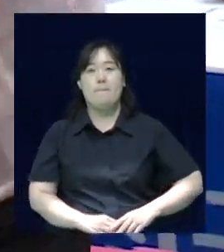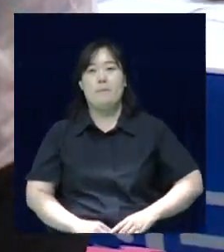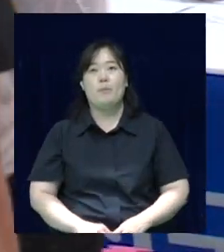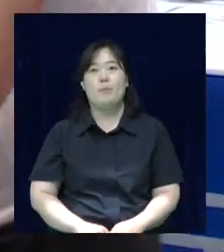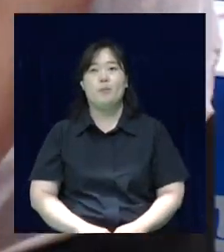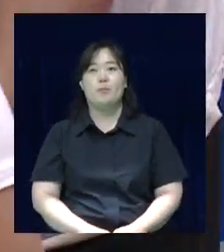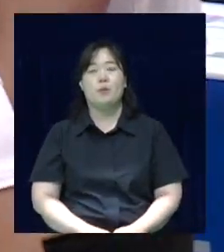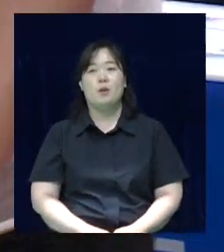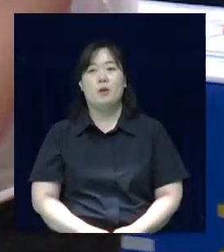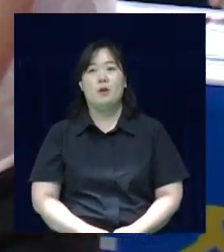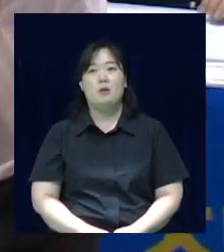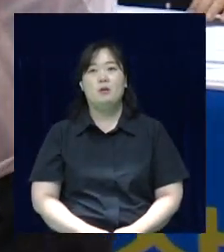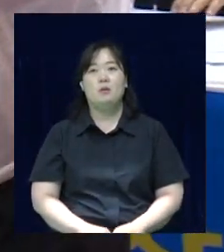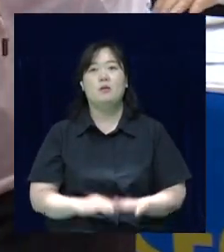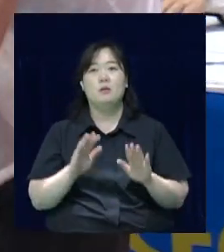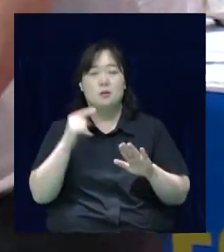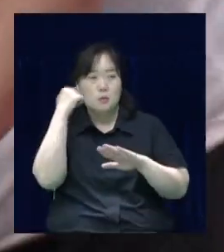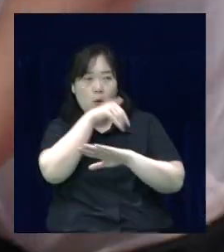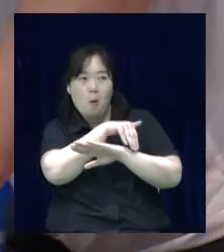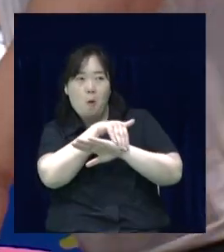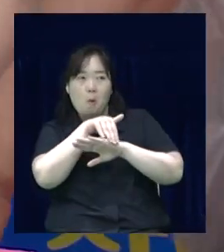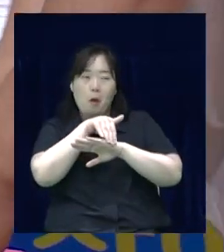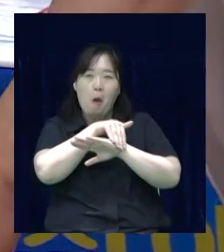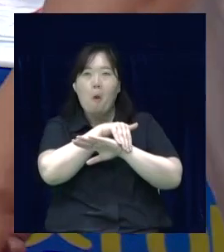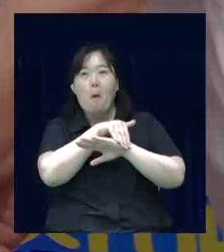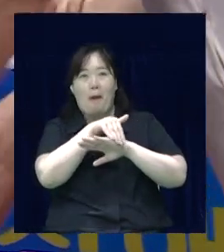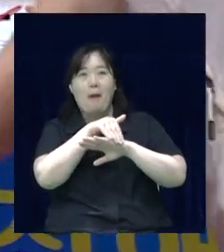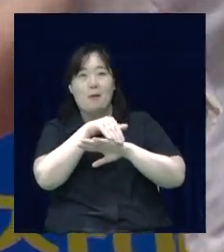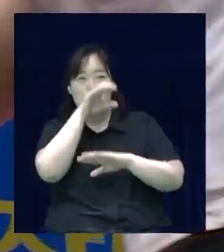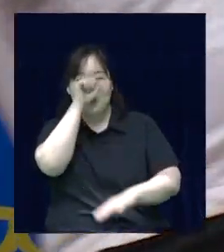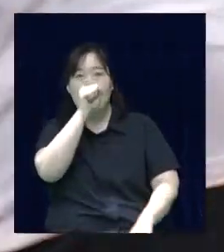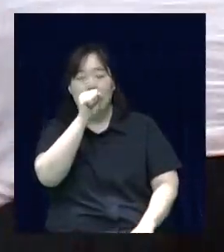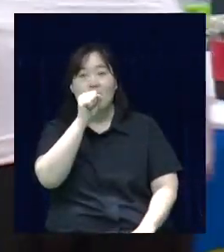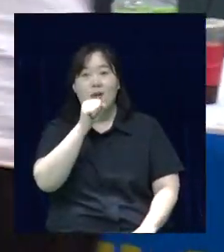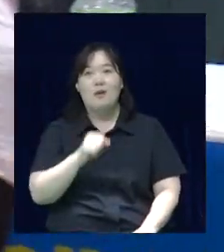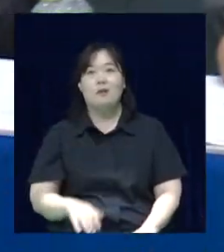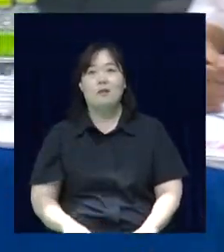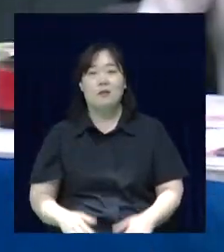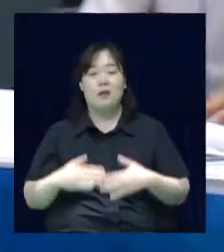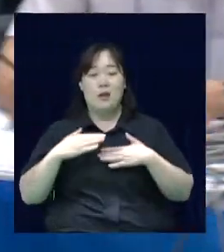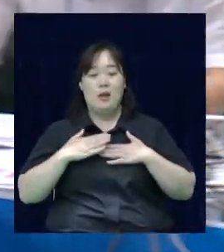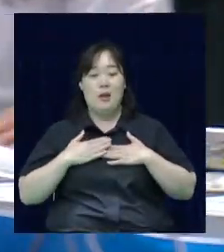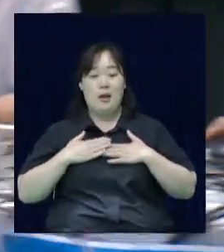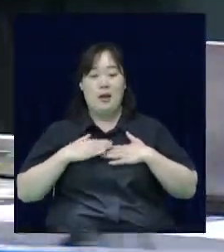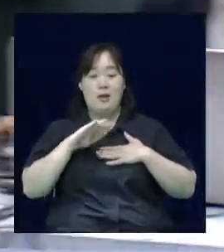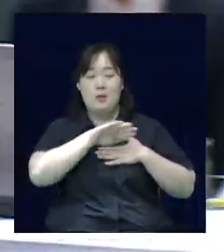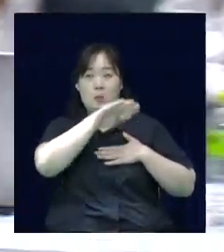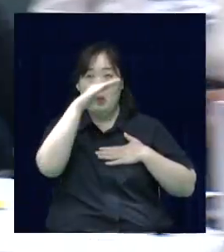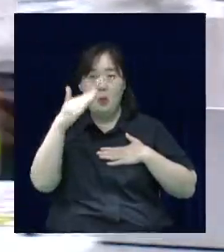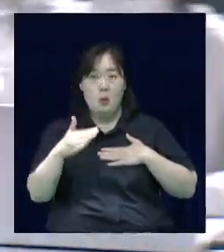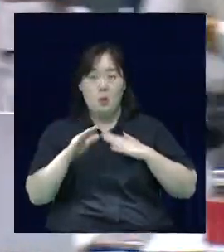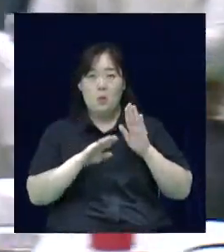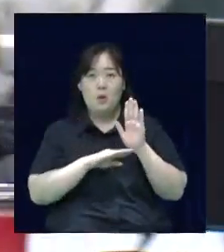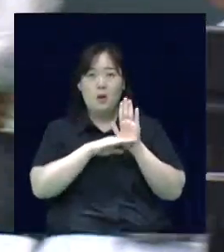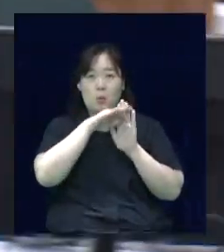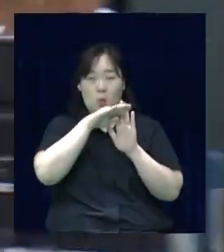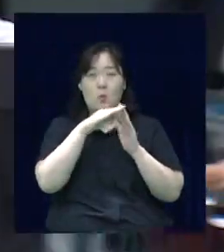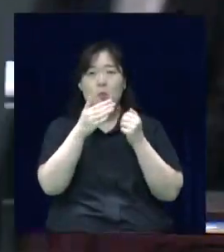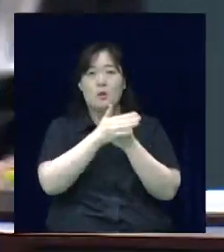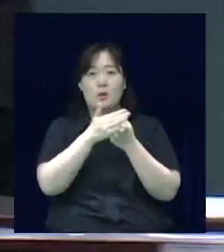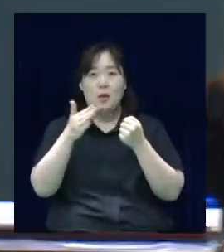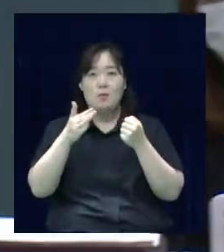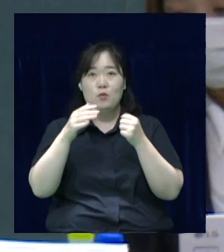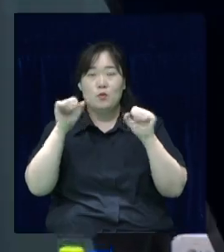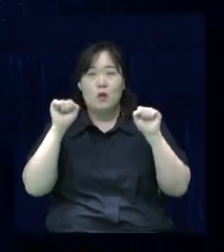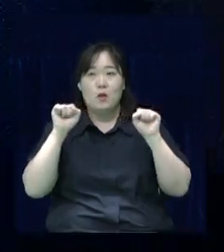굉장히 영리한 플레이를 하고 있다는 걸 알 수 있는 것이 네. 지금 가슴의 높이가 높으니까 실질적으로 바가 움직이는 높이는 불과 뭐